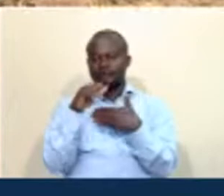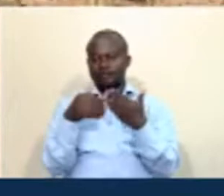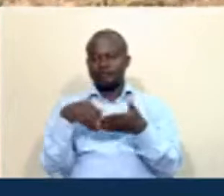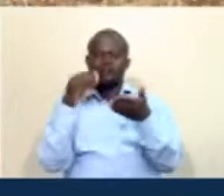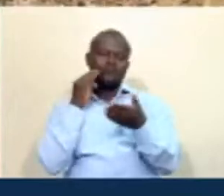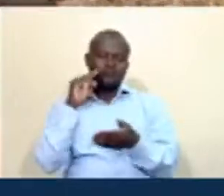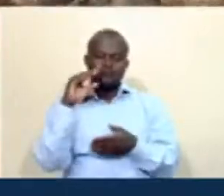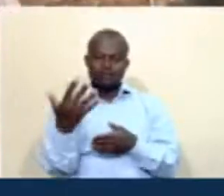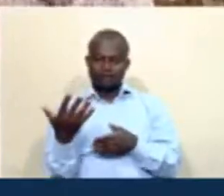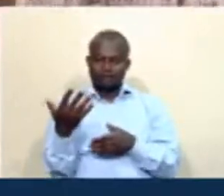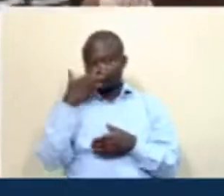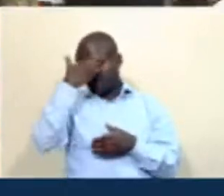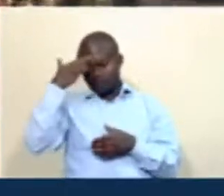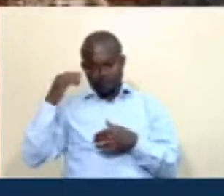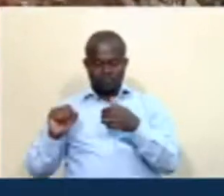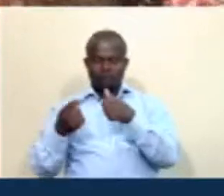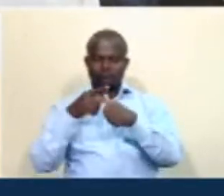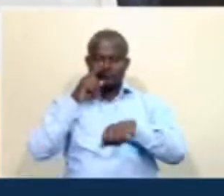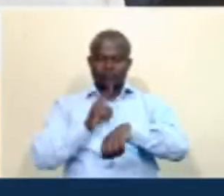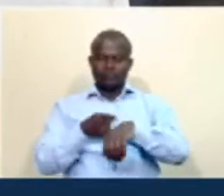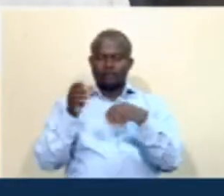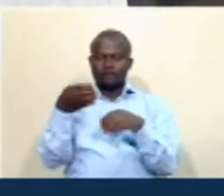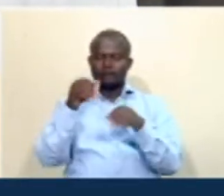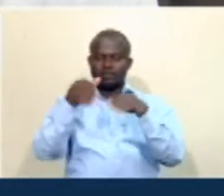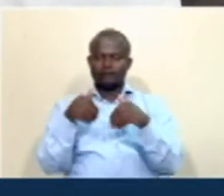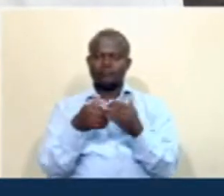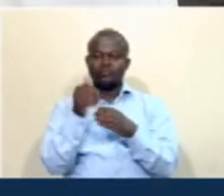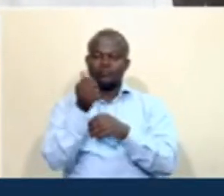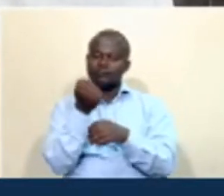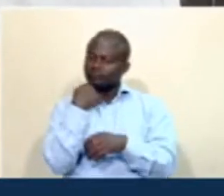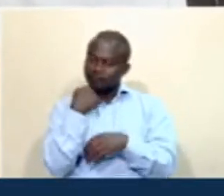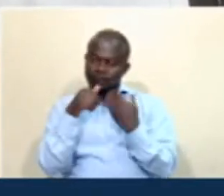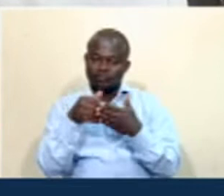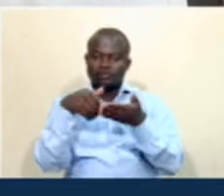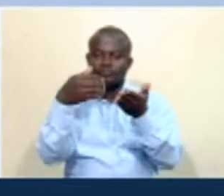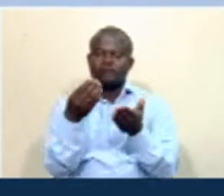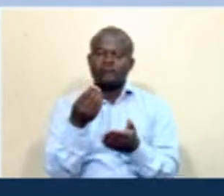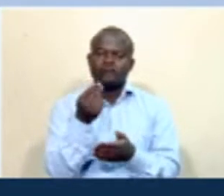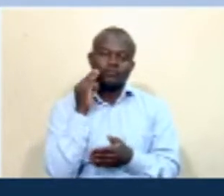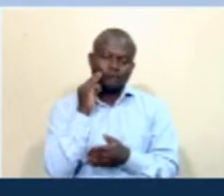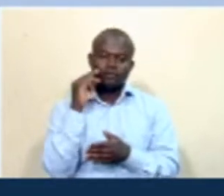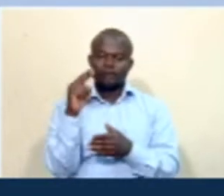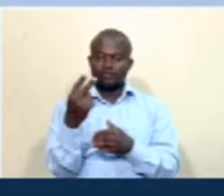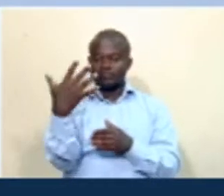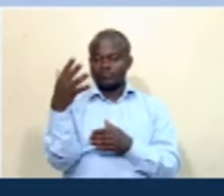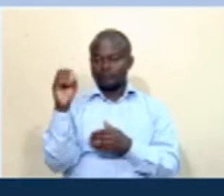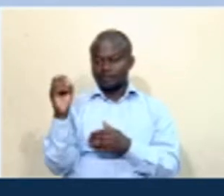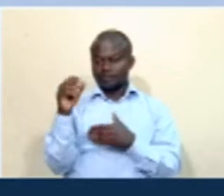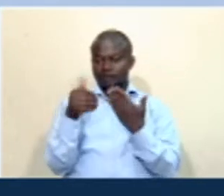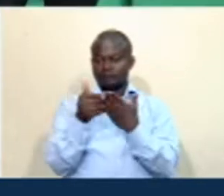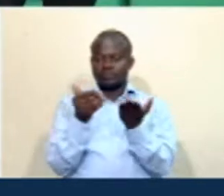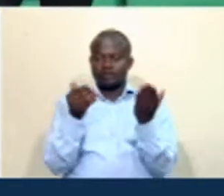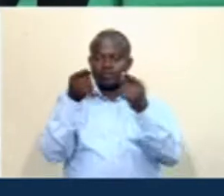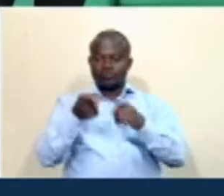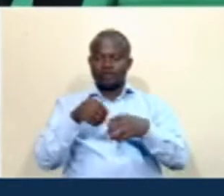Rwanda miliyoni 5. Ni nayo mpamvu ku ikubitiro koperative y'abahinzi b'ibigori yo mu murenge wa Rwimpasha yashyikirijwe amafaranga miliyoni 2,500,000 kubera aho igeze